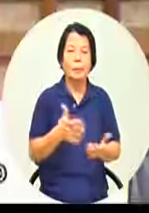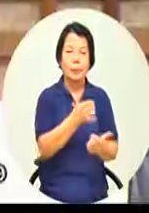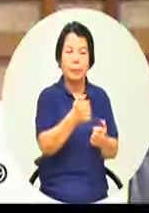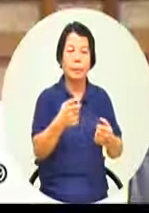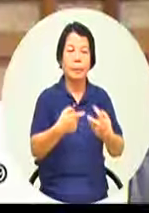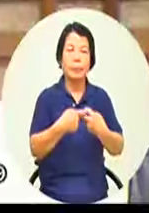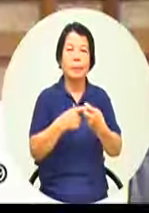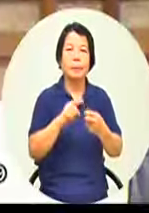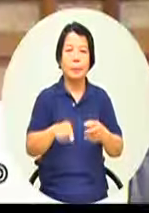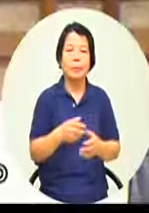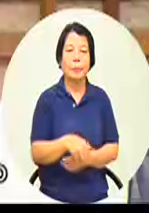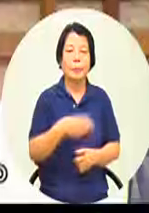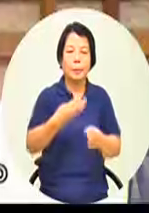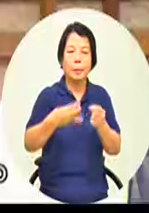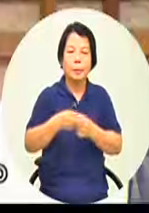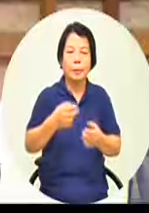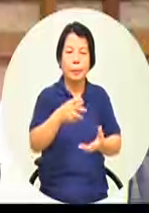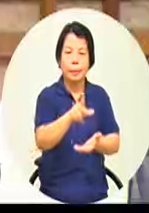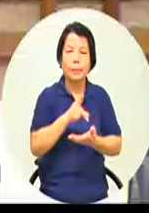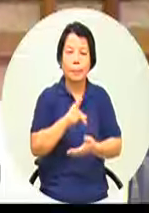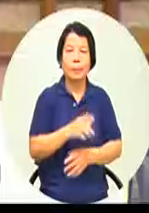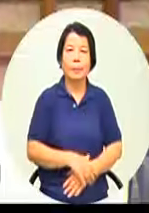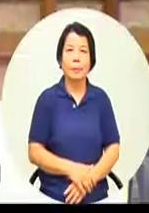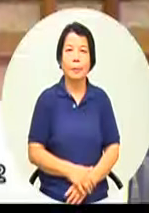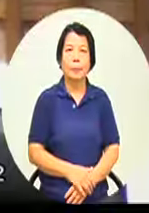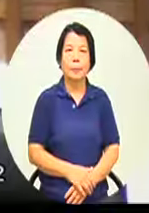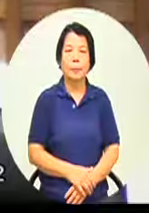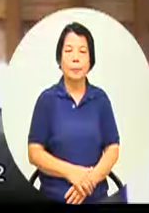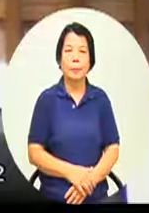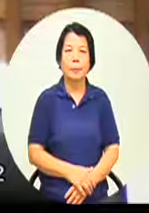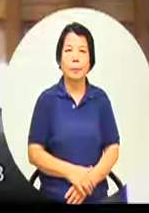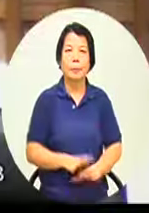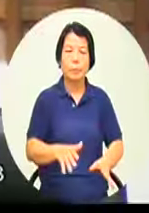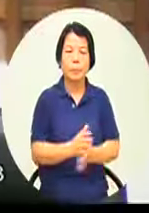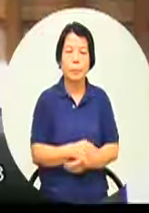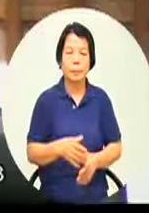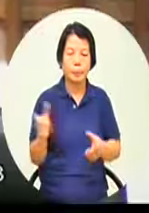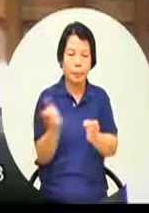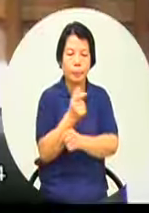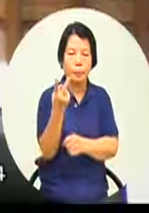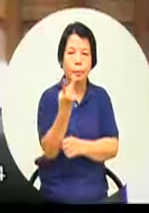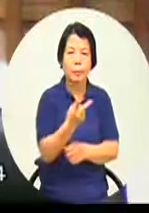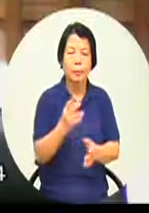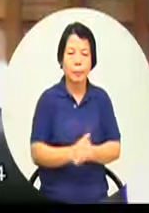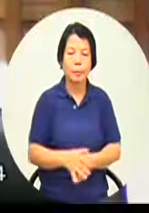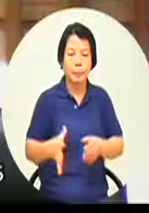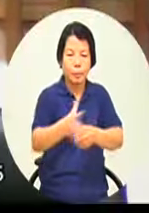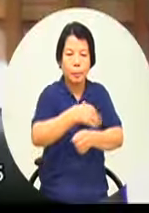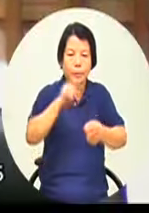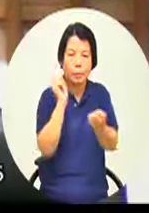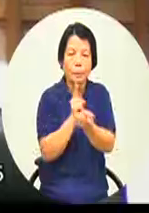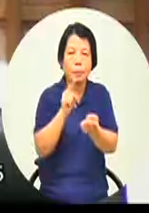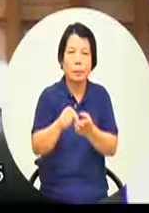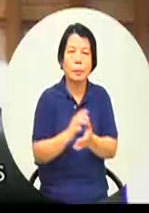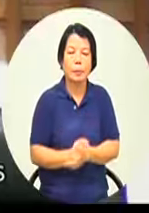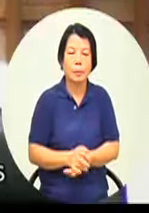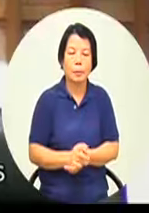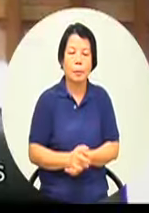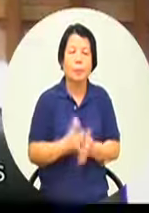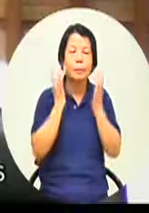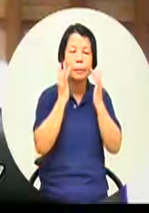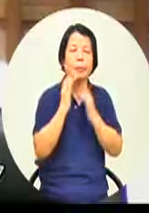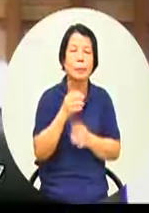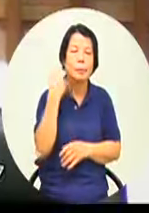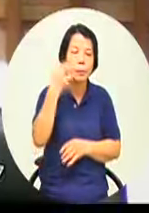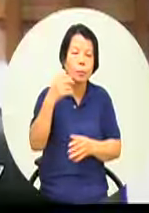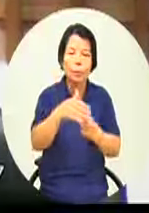最后3分钟借给我，谢谢。那个，我想两个台风之后哈， 全台湾对这个蔬果的价钱都动